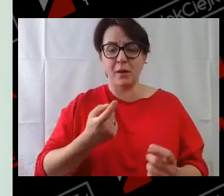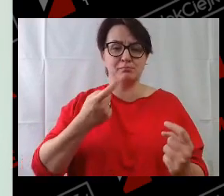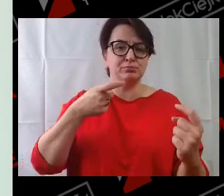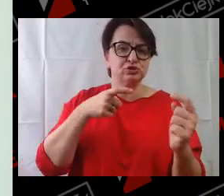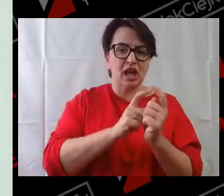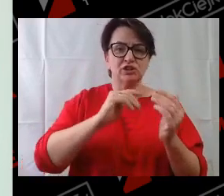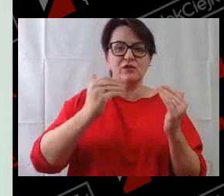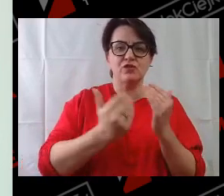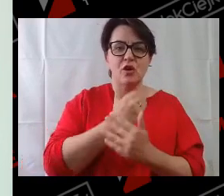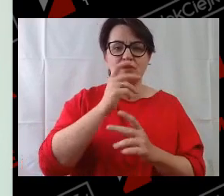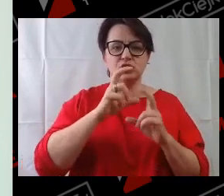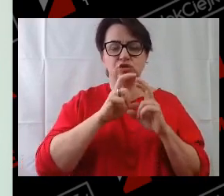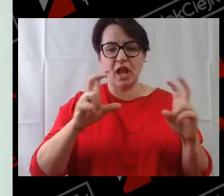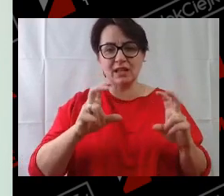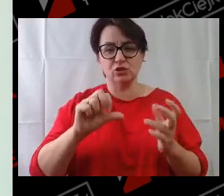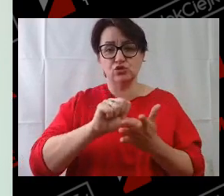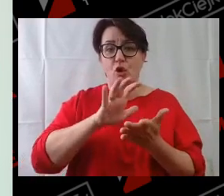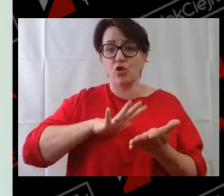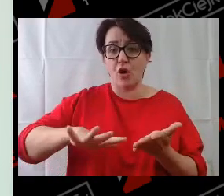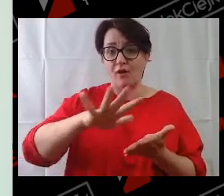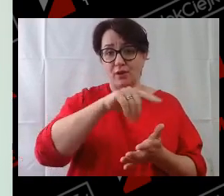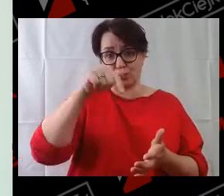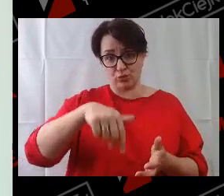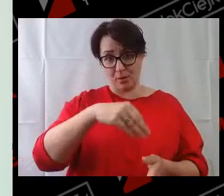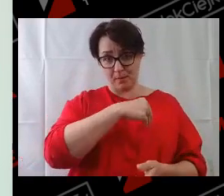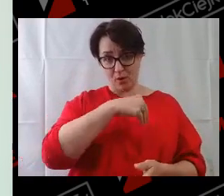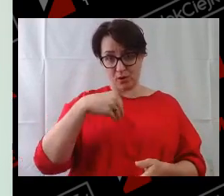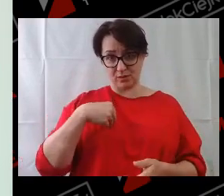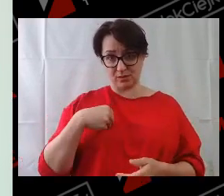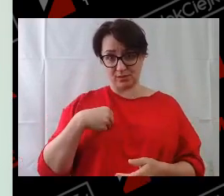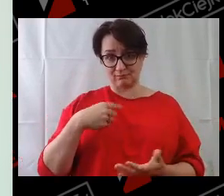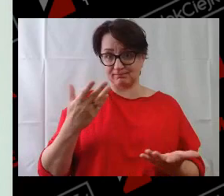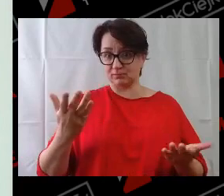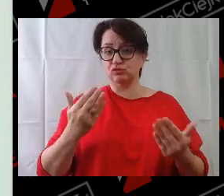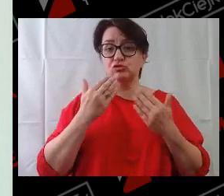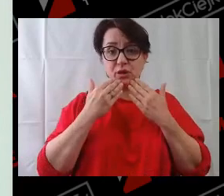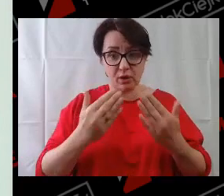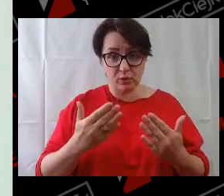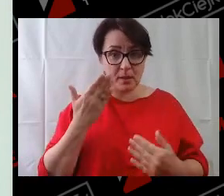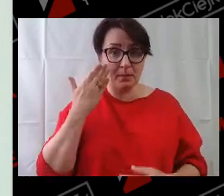nowoczesne środowiska w naszym kraju dziękuję bardzo